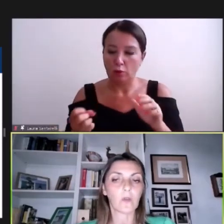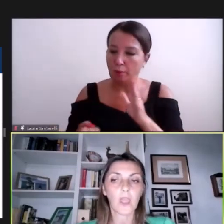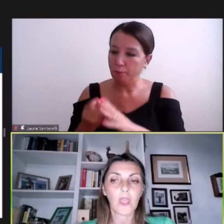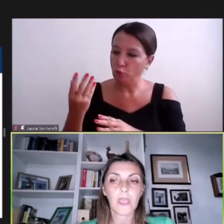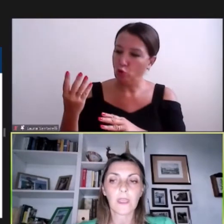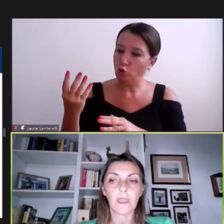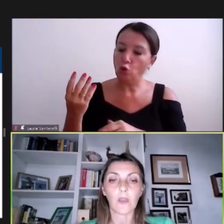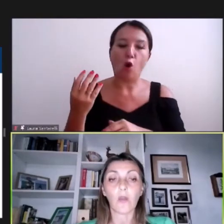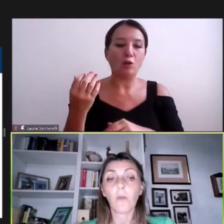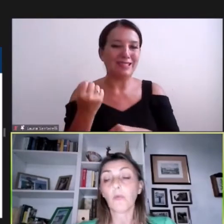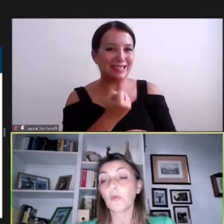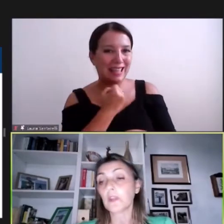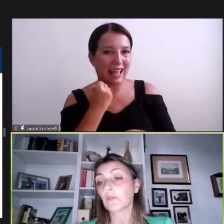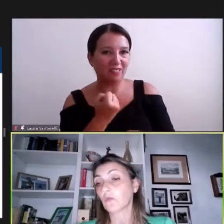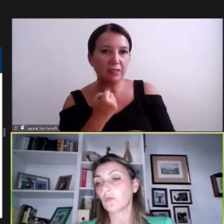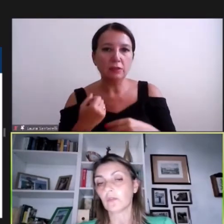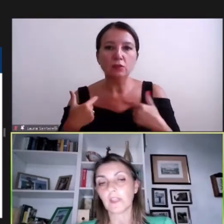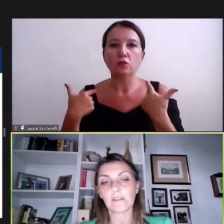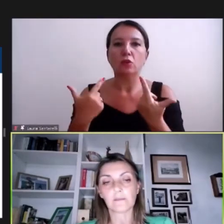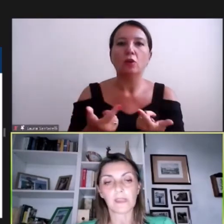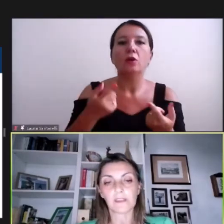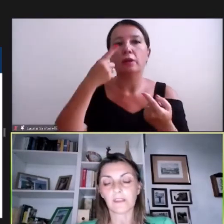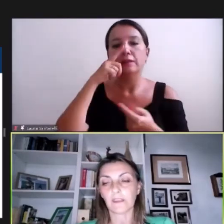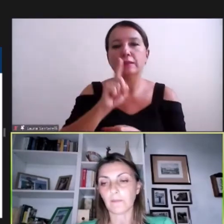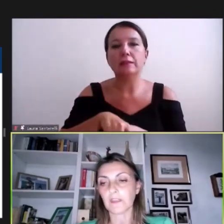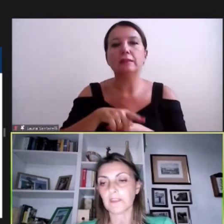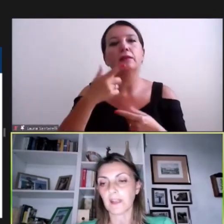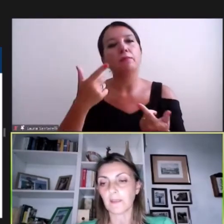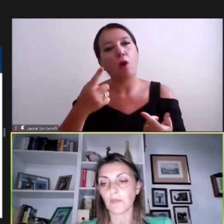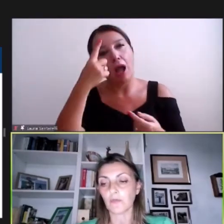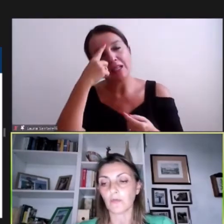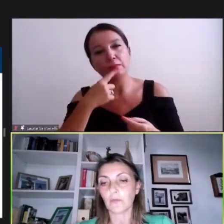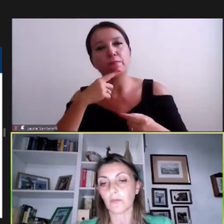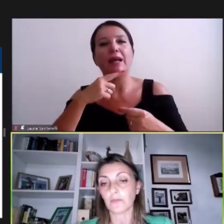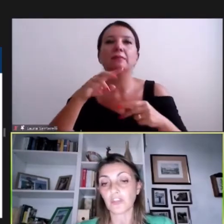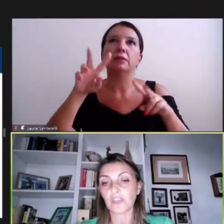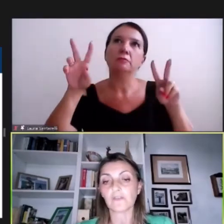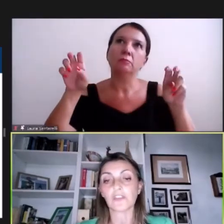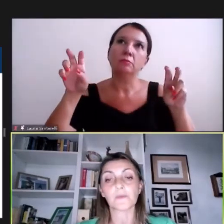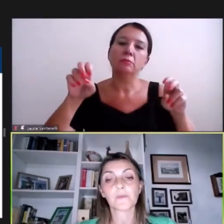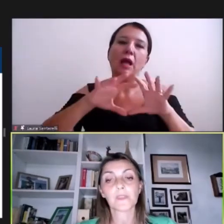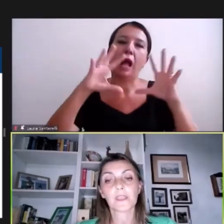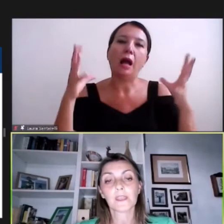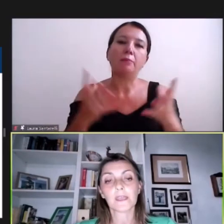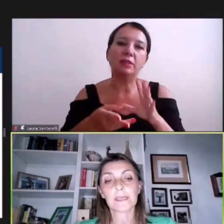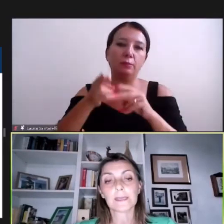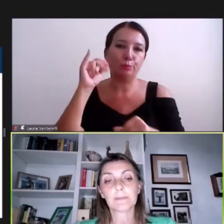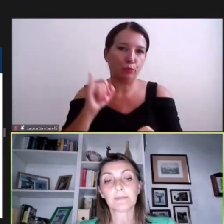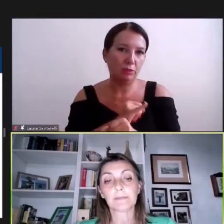servizio, oppure su uno degli aspetti ambientali più specifici.